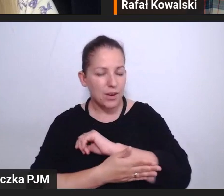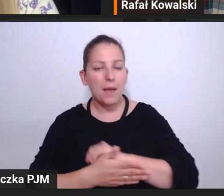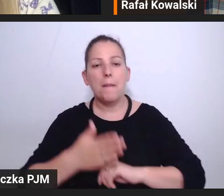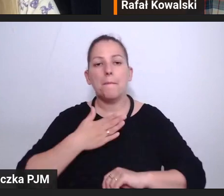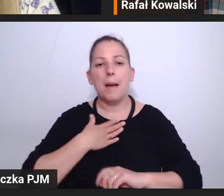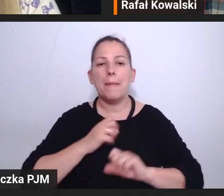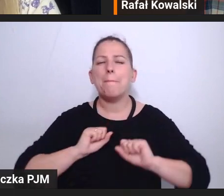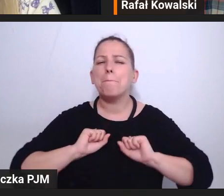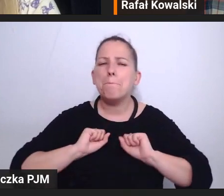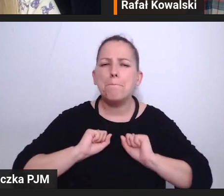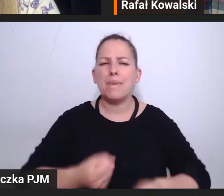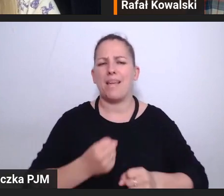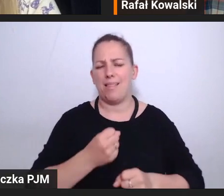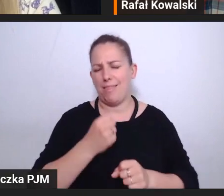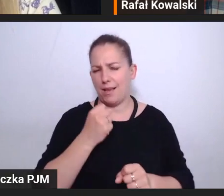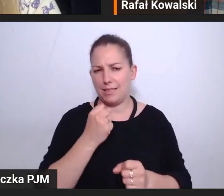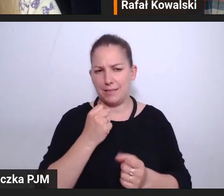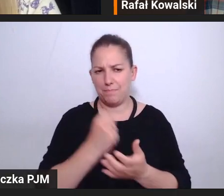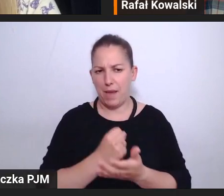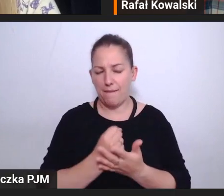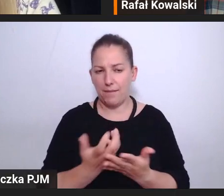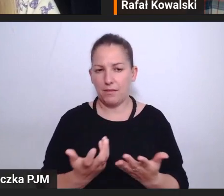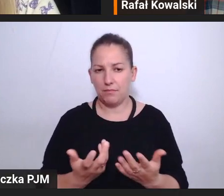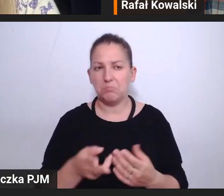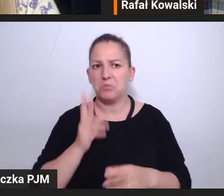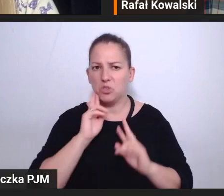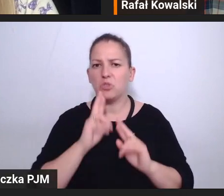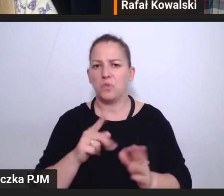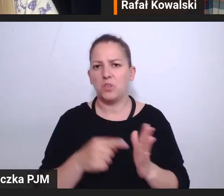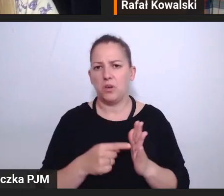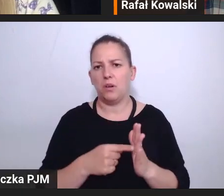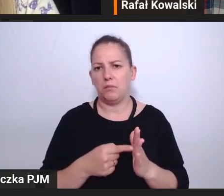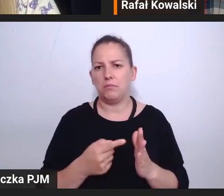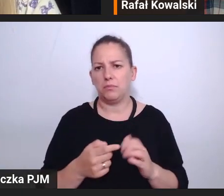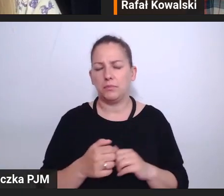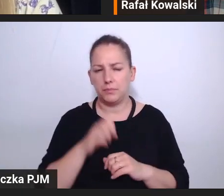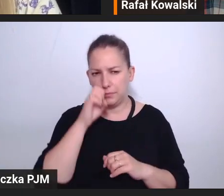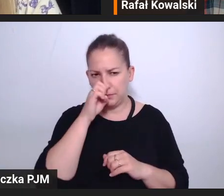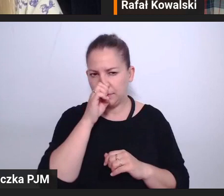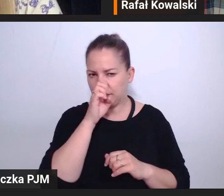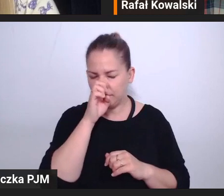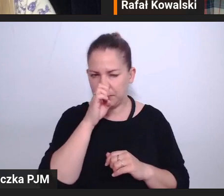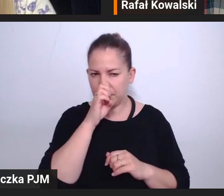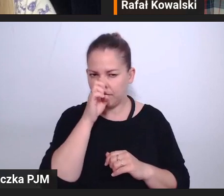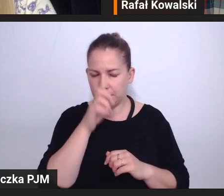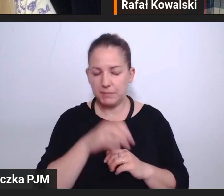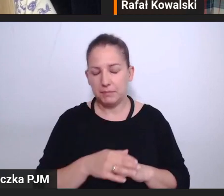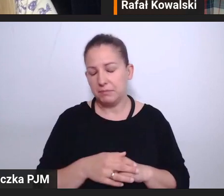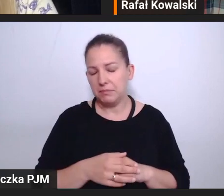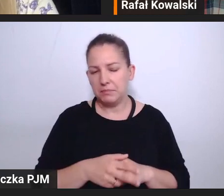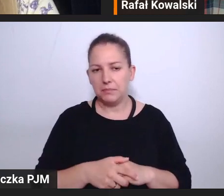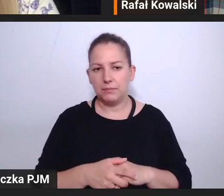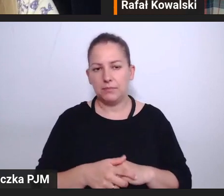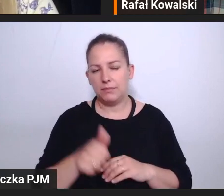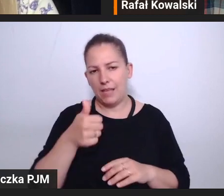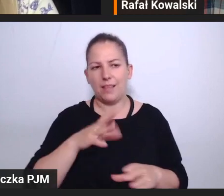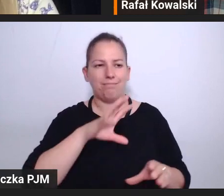pilne sprawy. Czyli rzeczywiście można to traktować jako taki jeden